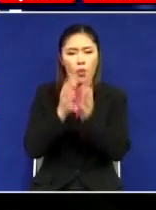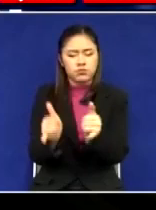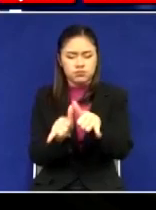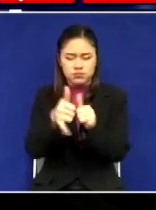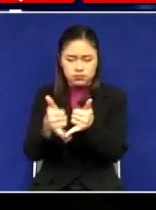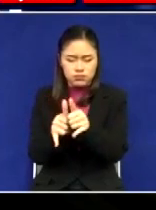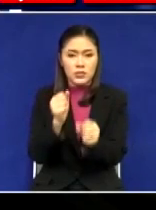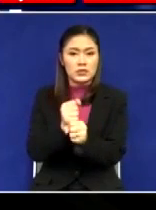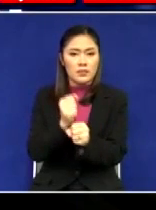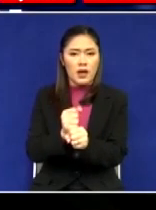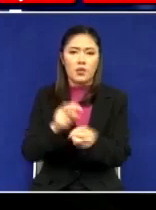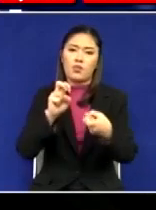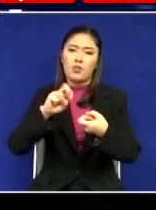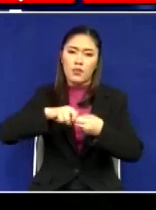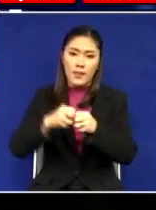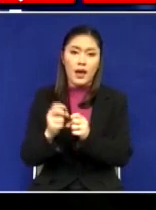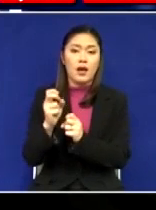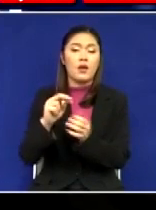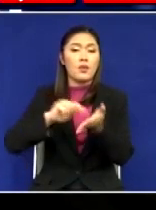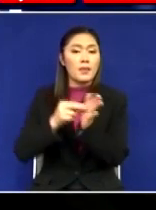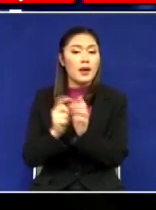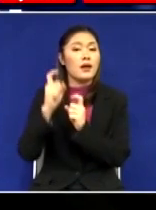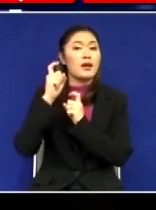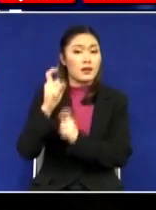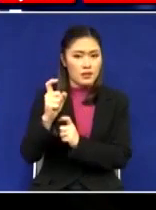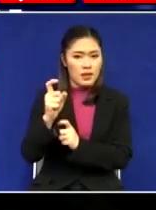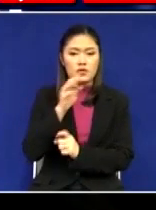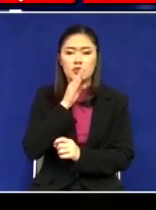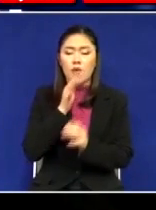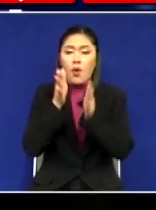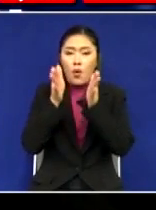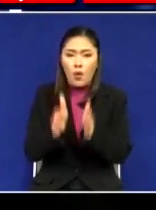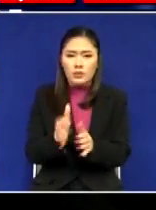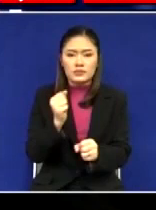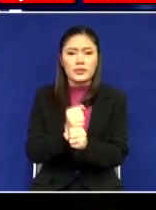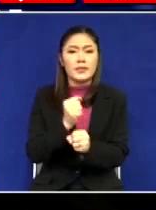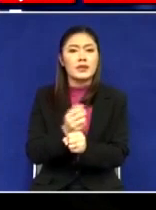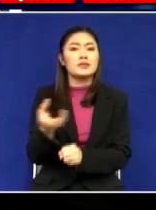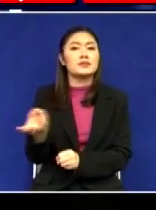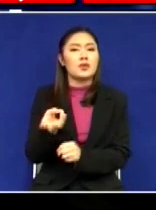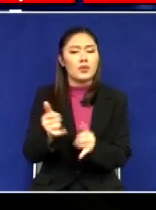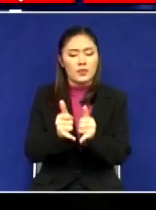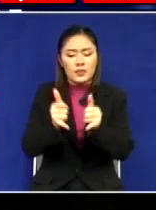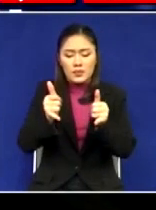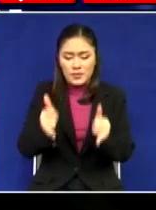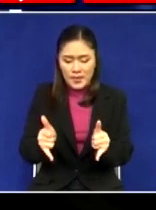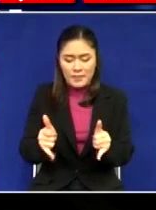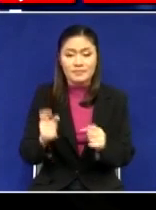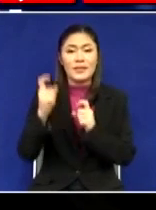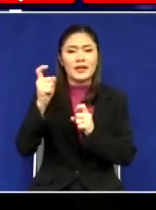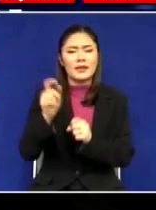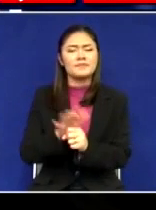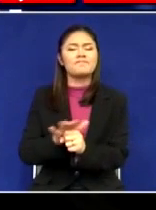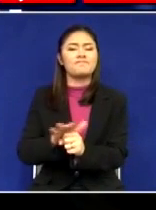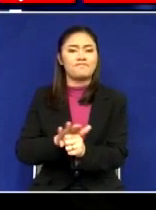ากเราก็ถือว่าเป็นสถานที่เสี่ยงสูงถ้ามีผู้คนอยู่ในสถานที่ค่อนข้างน้อยนะครับก็ถือว่าเสี่ยงต่ำนะ